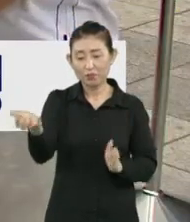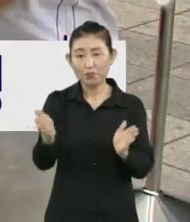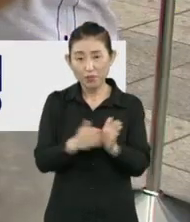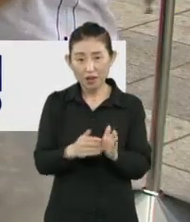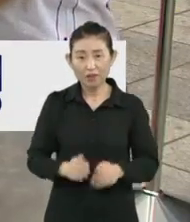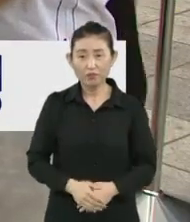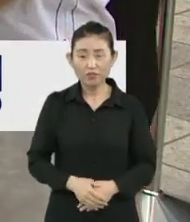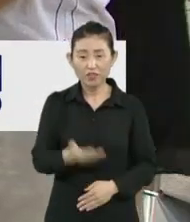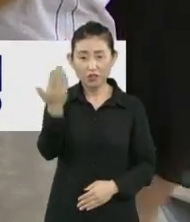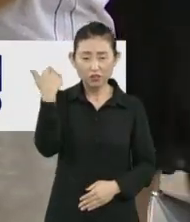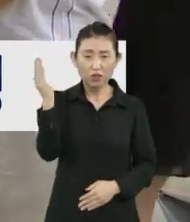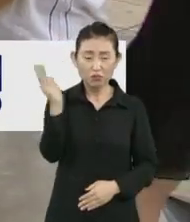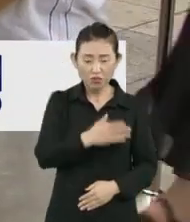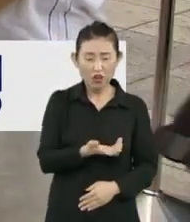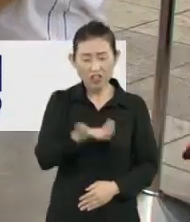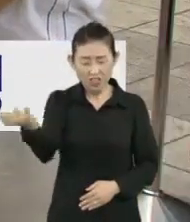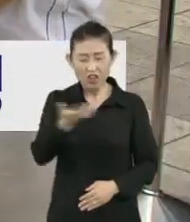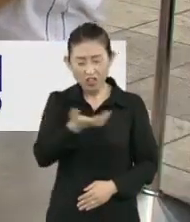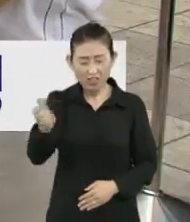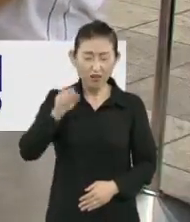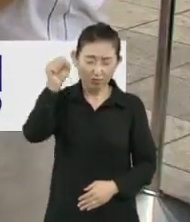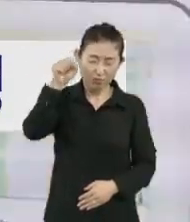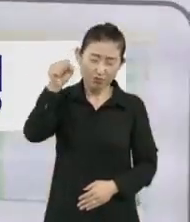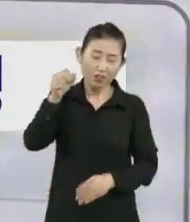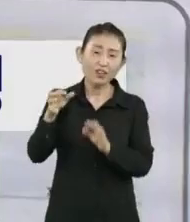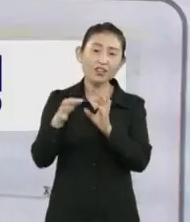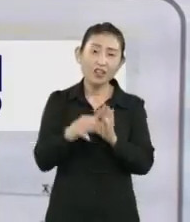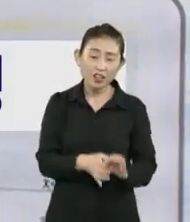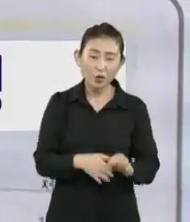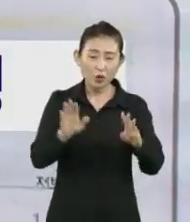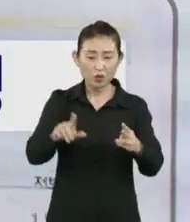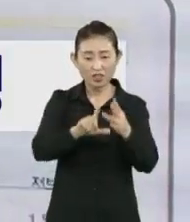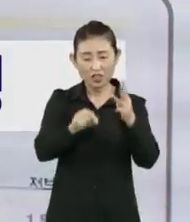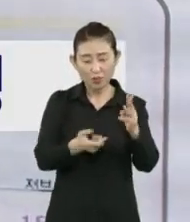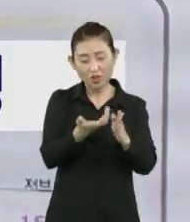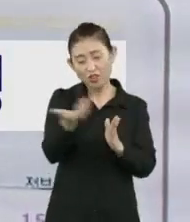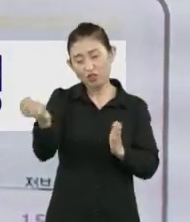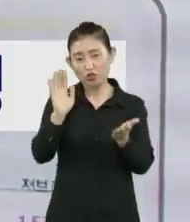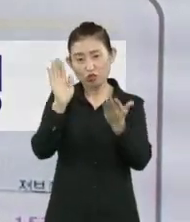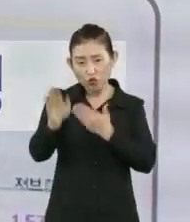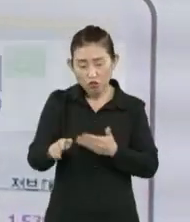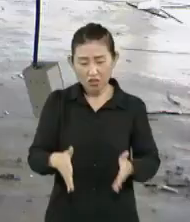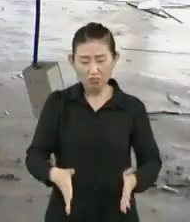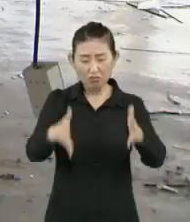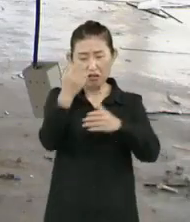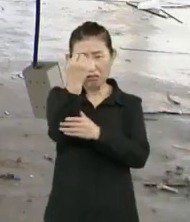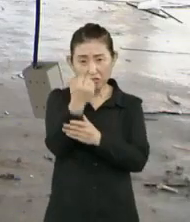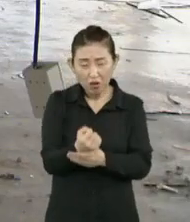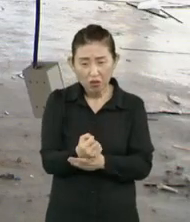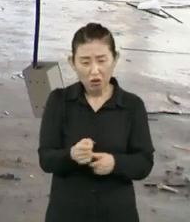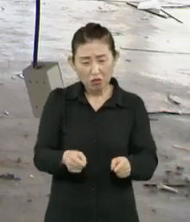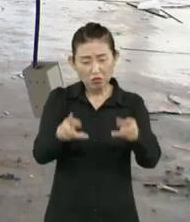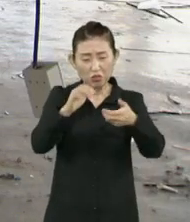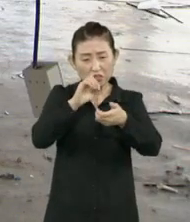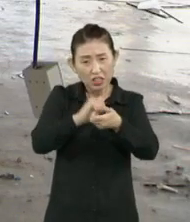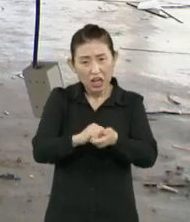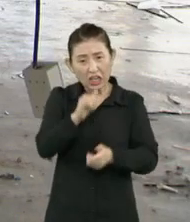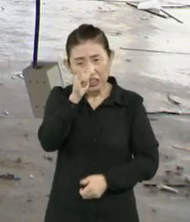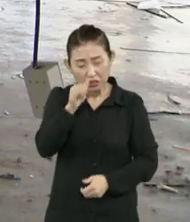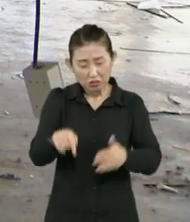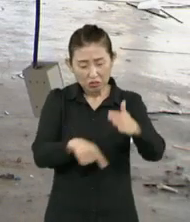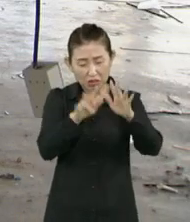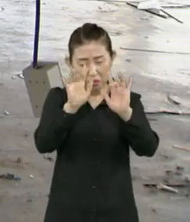수년 전부터 이전을 촉구하는 주민들의 투쟁이 이어졌고 올 초 이전 이후에는 건물 노화 층수 제한 등의 이유 때문에